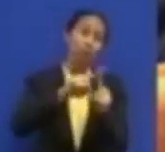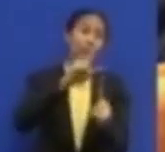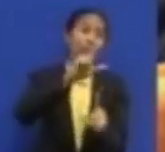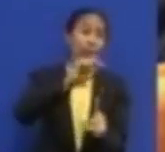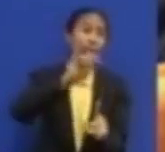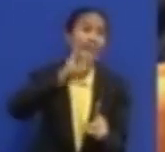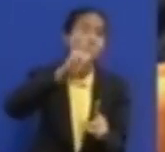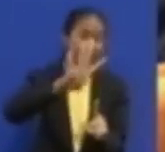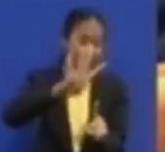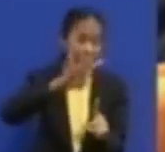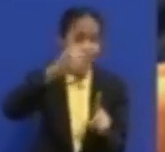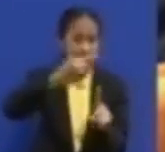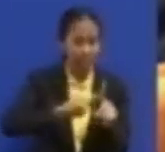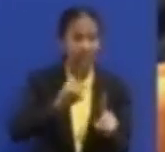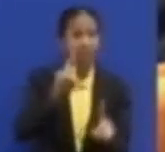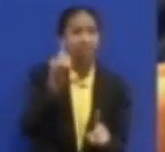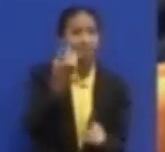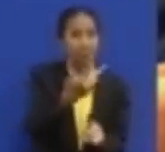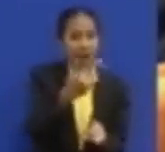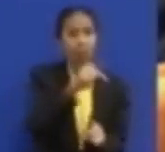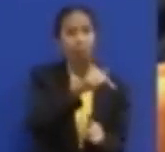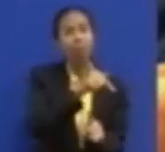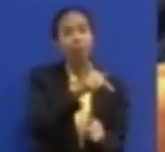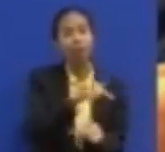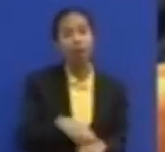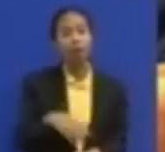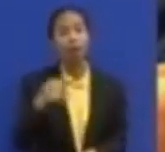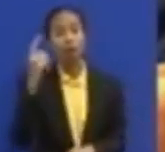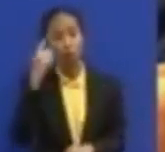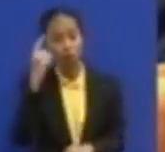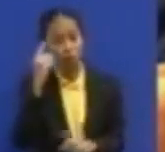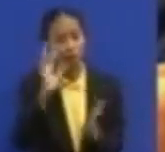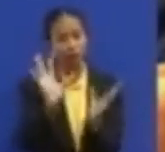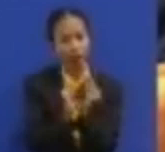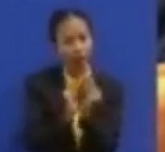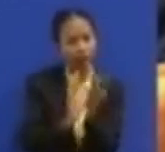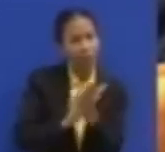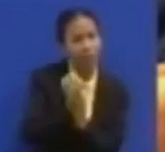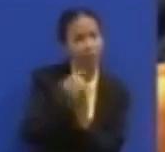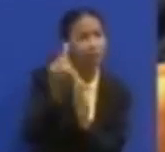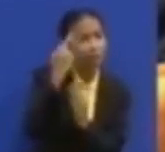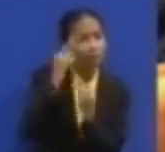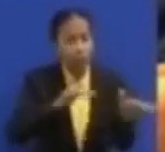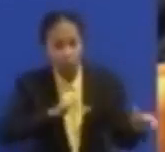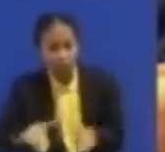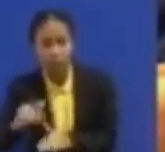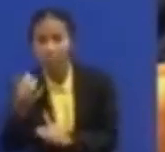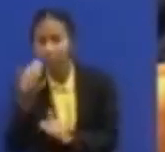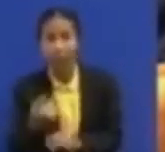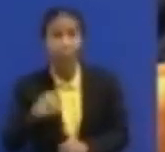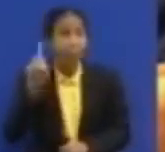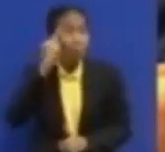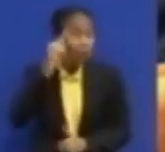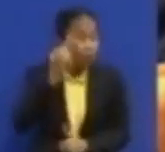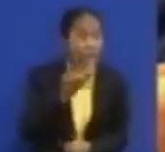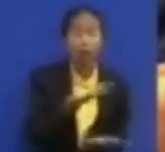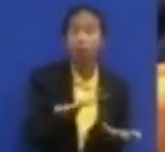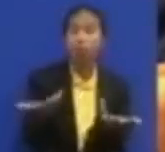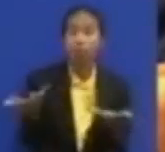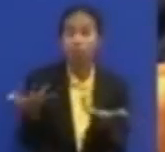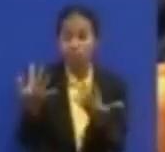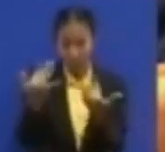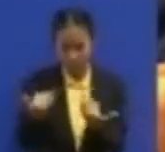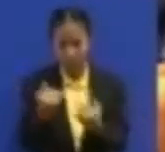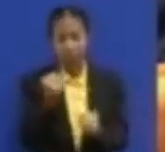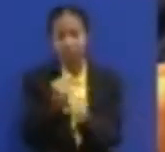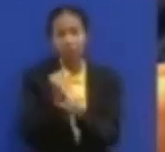ลการเลือกตั้งคุณจะไม่รู้เลยหรือว่าคุณจะต้องเตรียมตัวกันอย่างไรในการที่จะมาทำหน้าที่ในสภาผู้ทรงเกียรติ